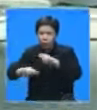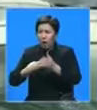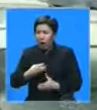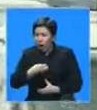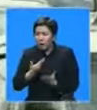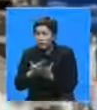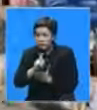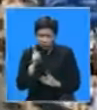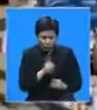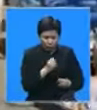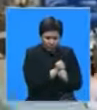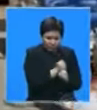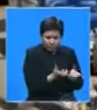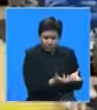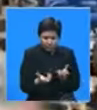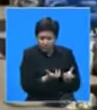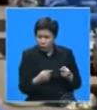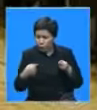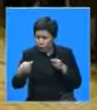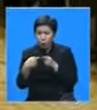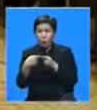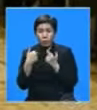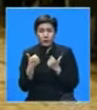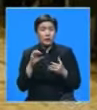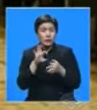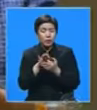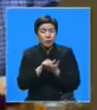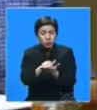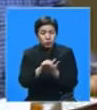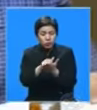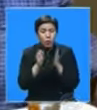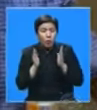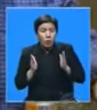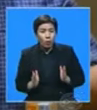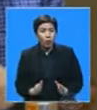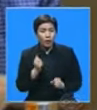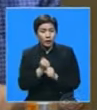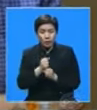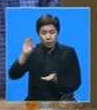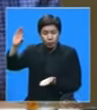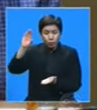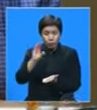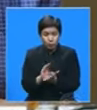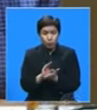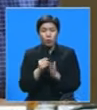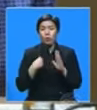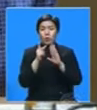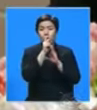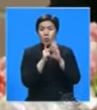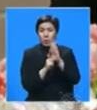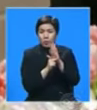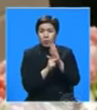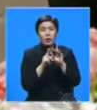งสร้างพื้นฐานคมนาคมขนส่งการปรับปรุงมาตรการอำนวยความสะดวกผู้ประกอบการและนักลงทุนการปรับปรุงกฎหมาย